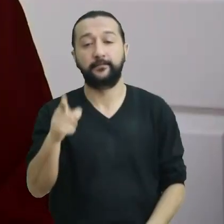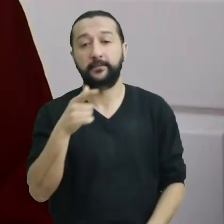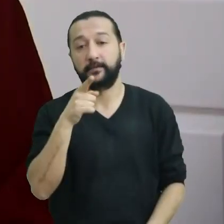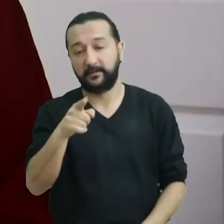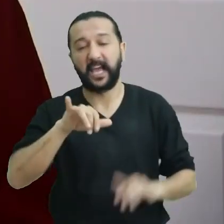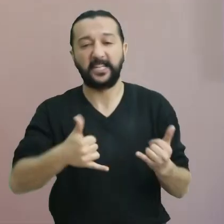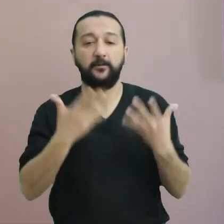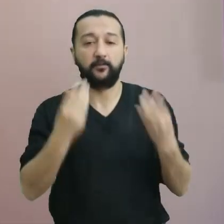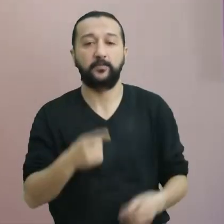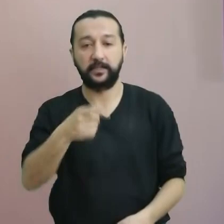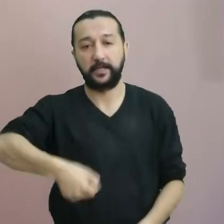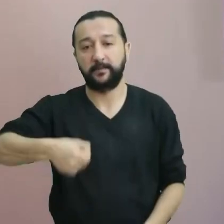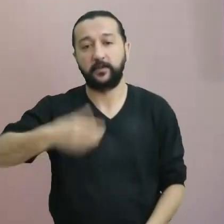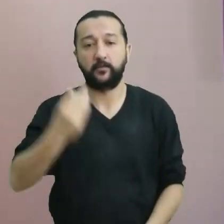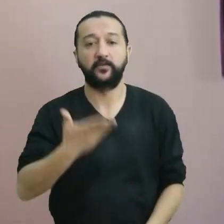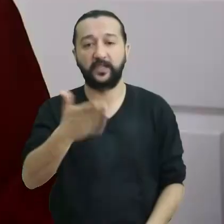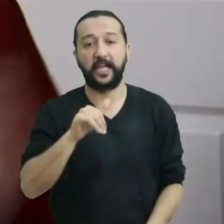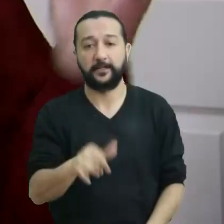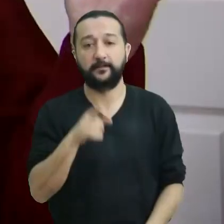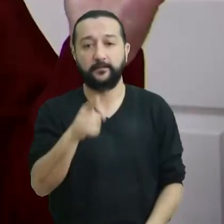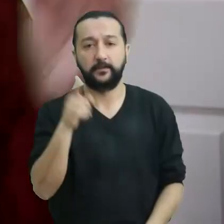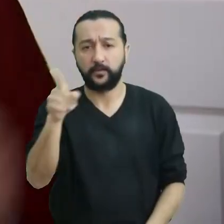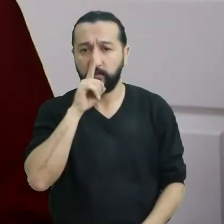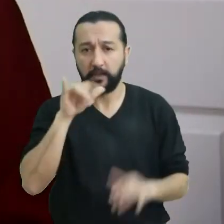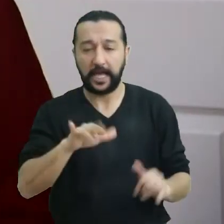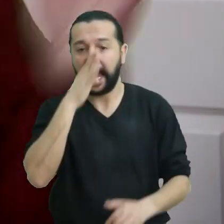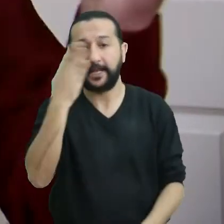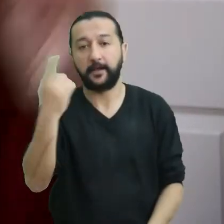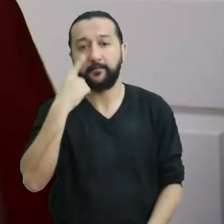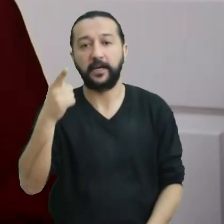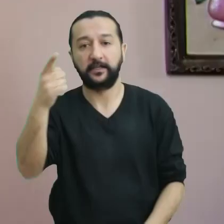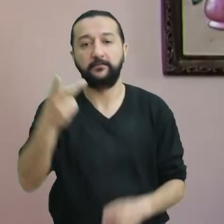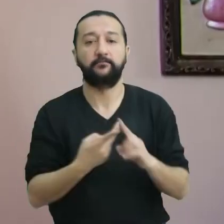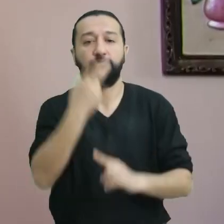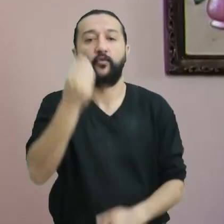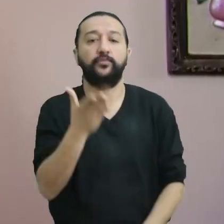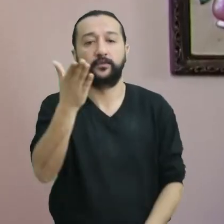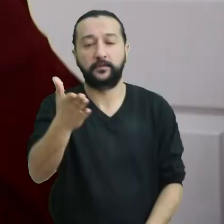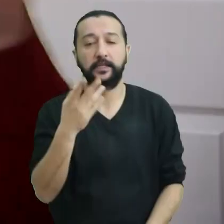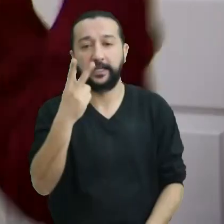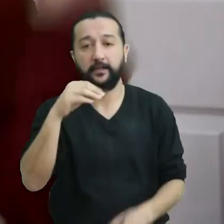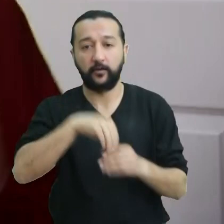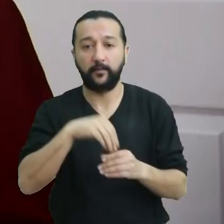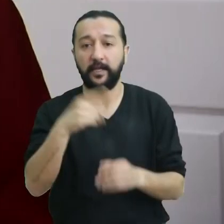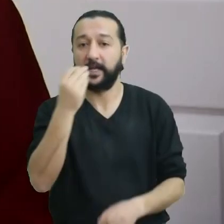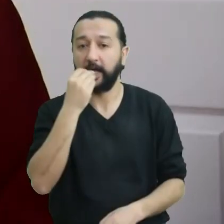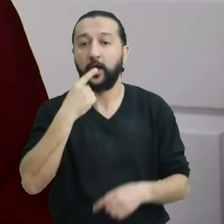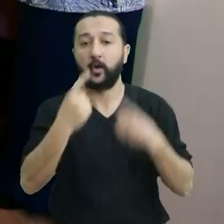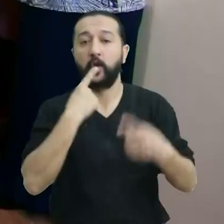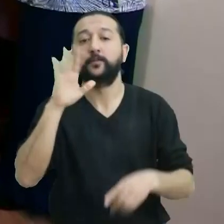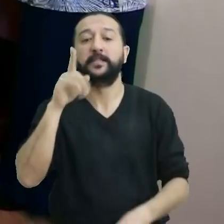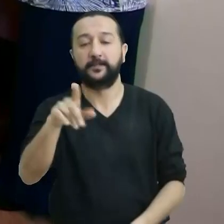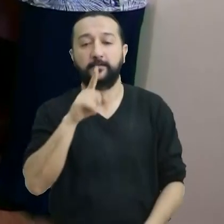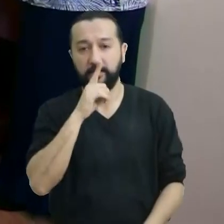Ahın gitmiş falan kalmış. Bastonu amcalar gibi olmuşsun aynı. Ya sen aynaya bak be, tedavülden kalkmışsın. İki dolma atla ağzına belki